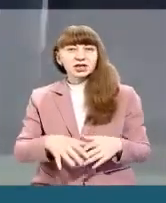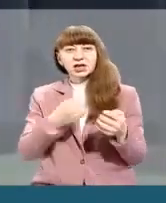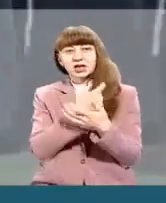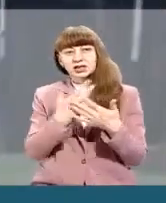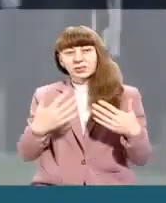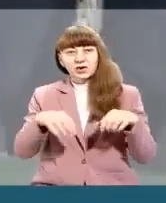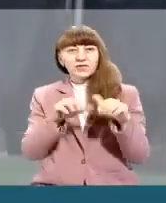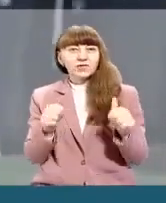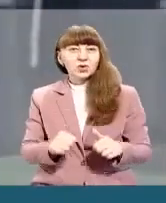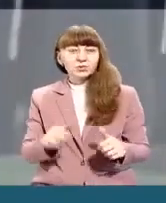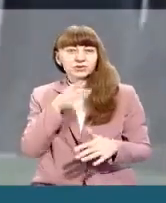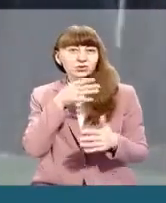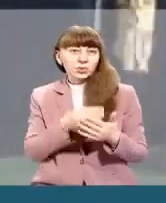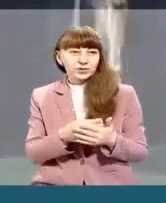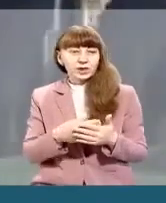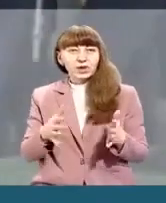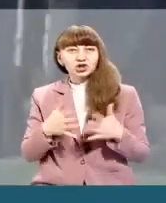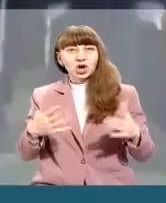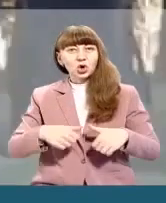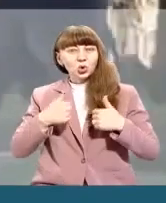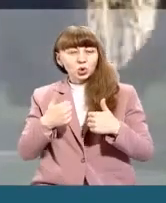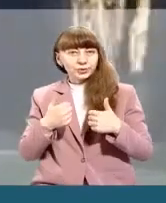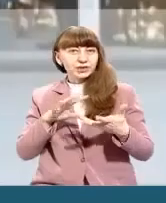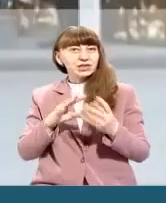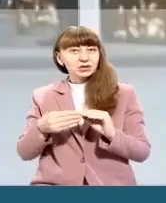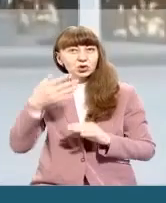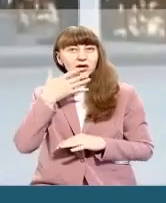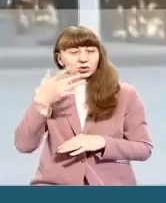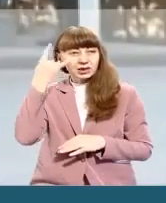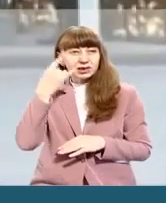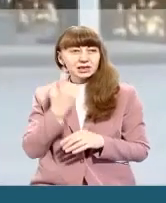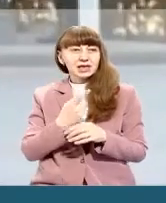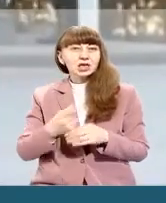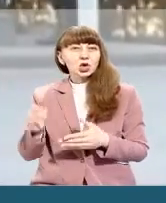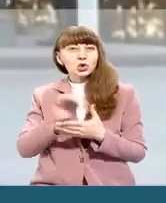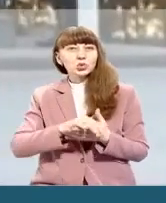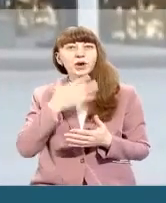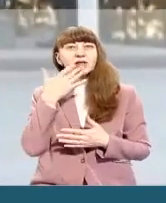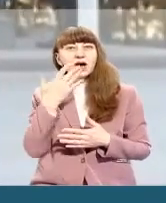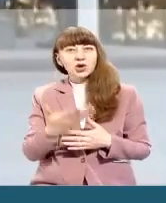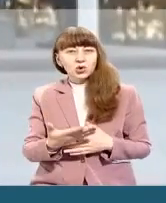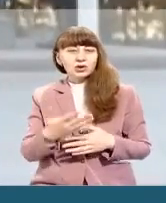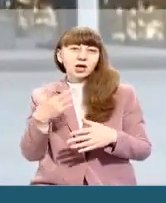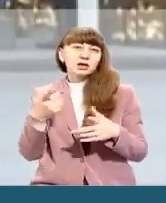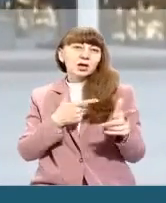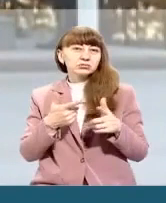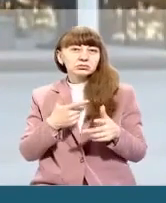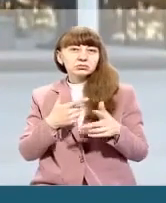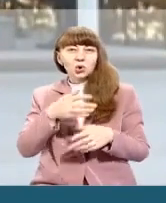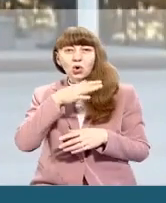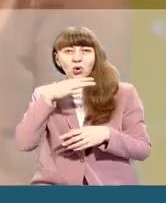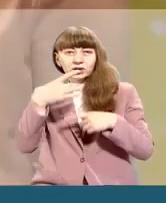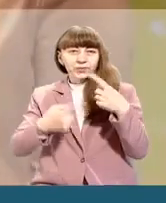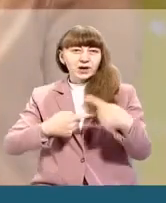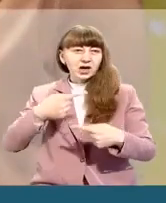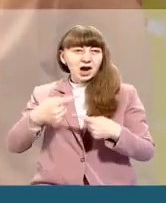форм собственности. Особая гордость и достояние народа Казахстана – это, конечно, дружба народа. Она создавалась многими